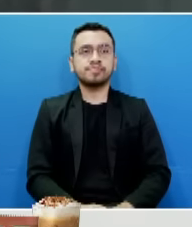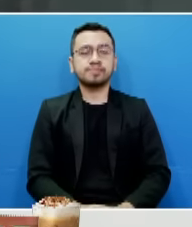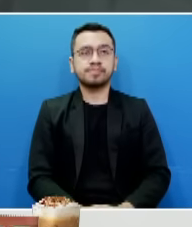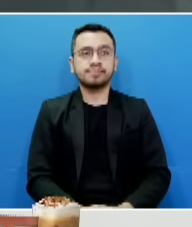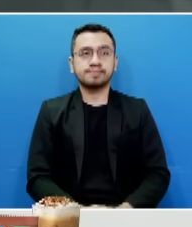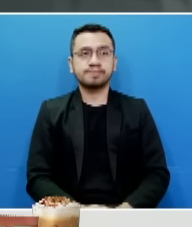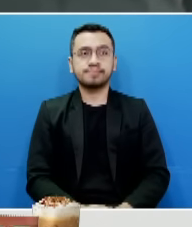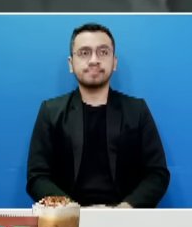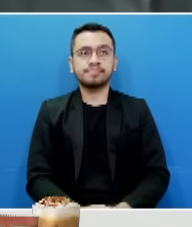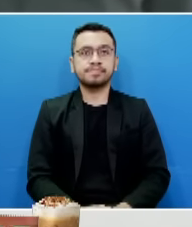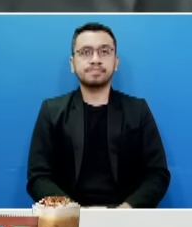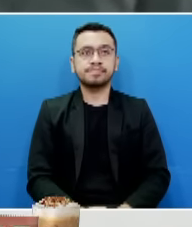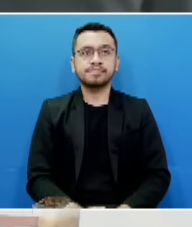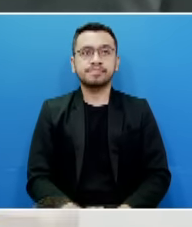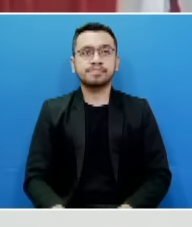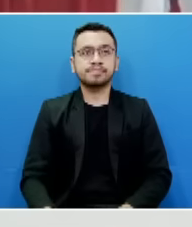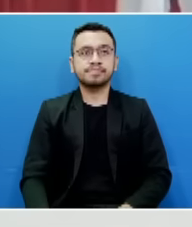tim